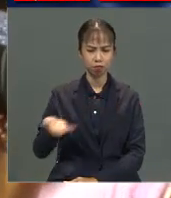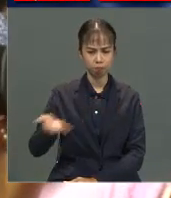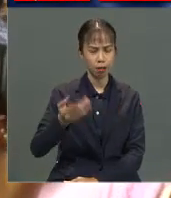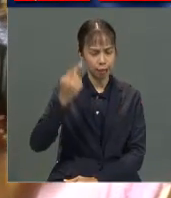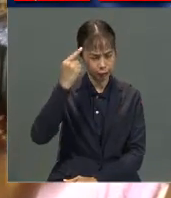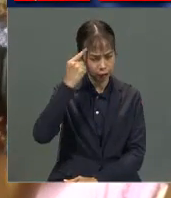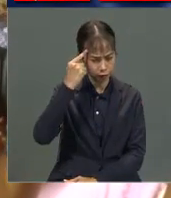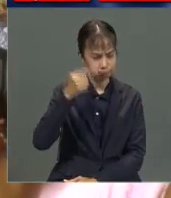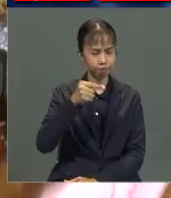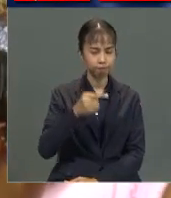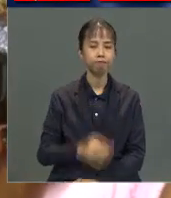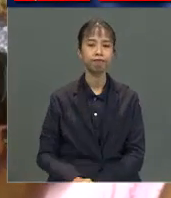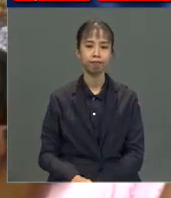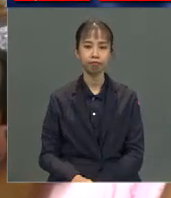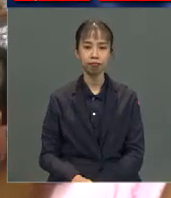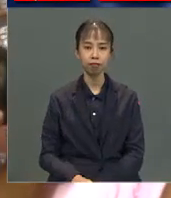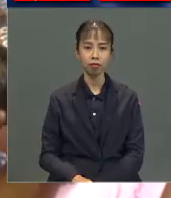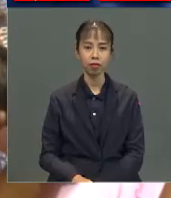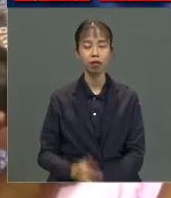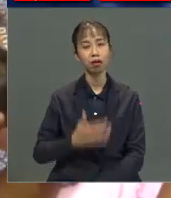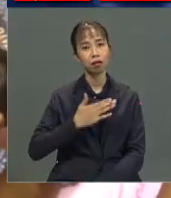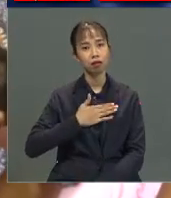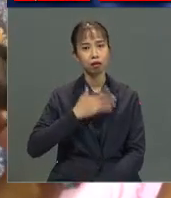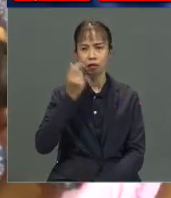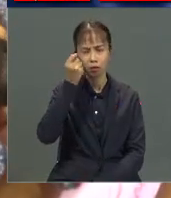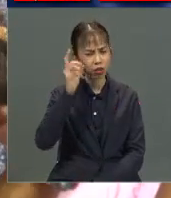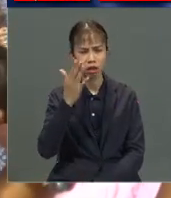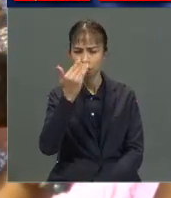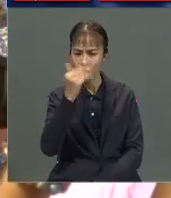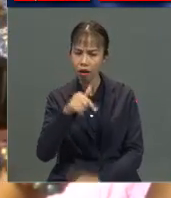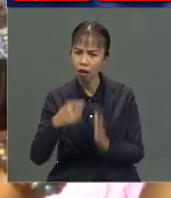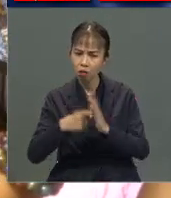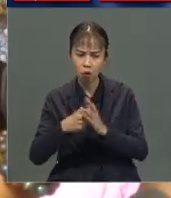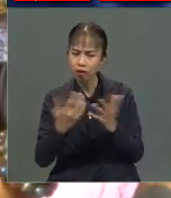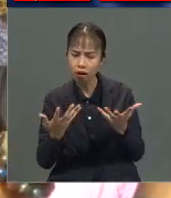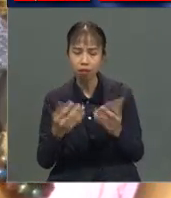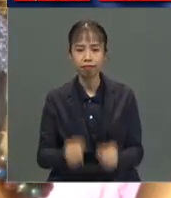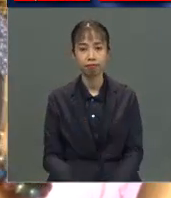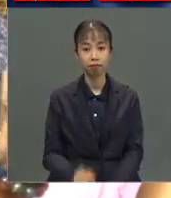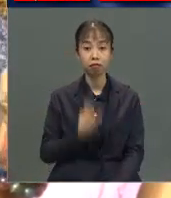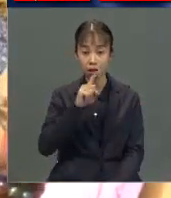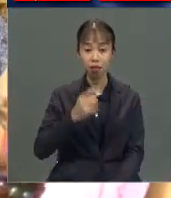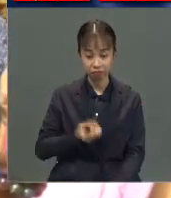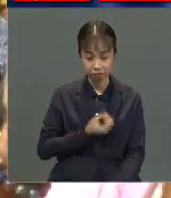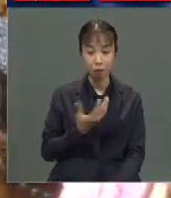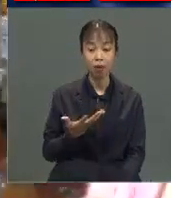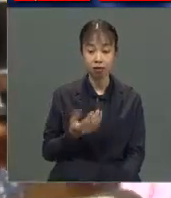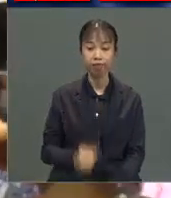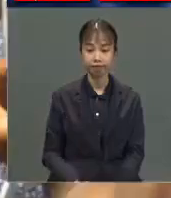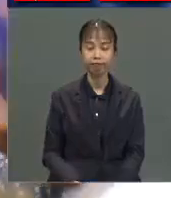ากๆก็ไม่เข้าใจเหมือนกันนะว่าคิดอะไรกันนะเบื่อไหม